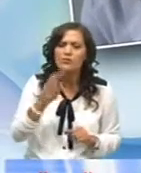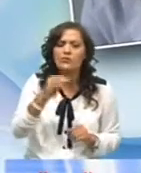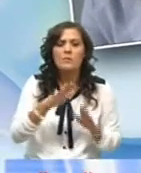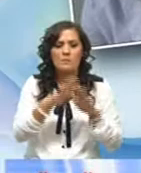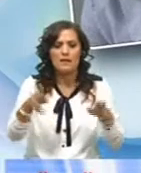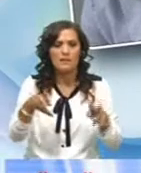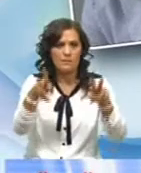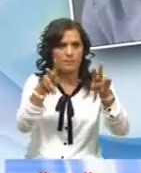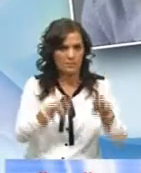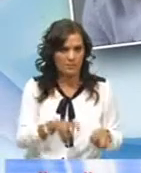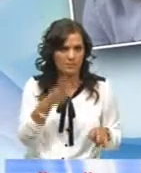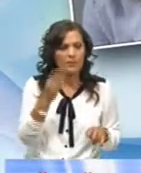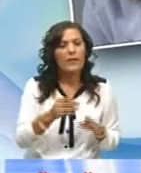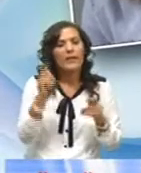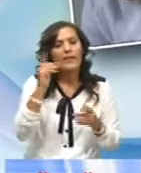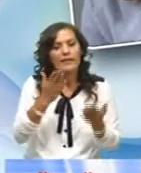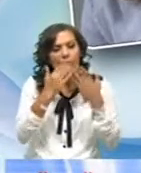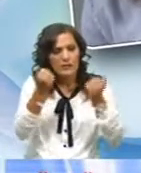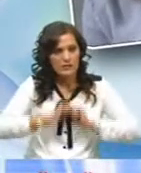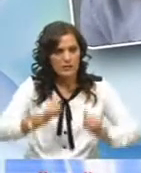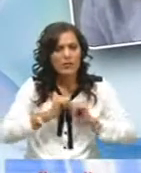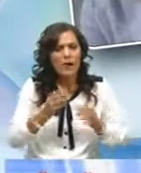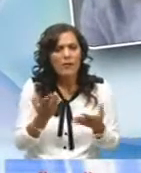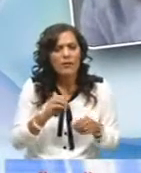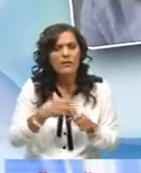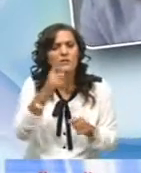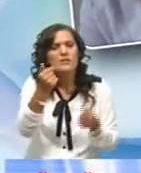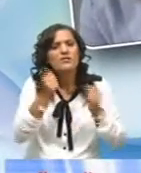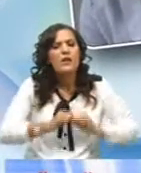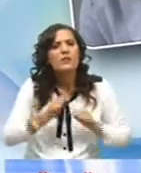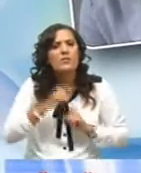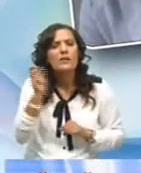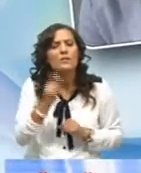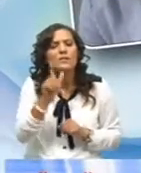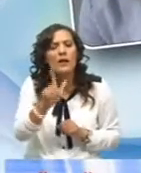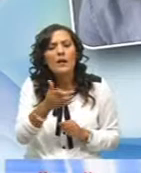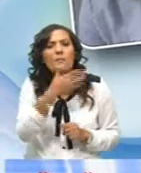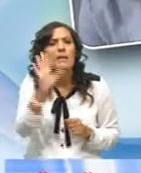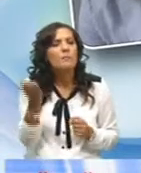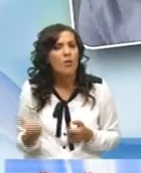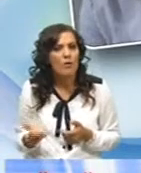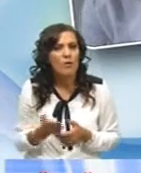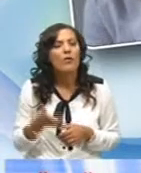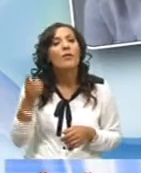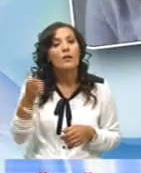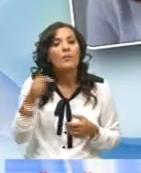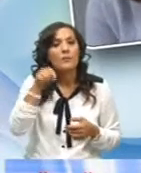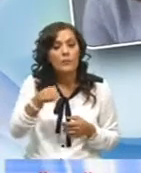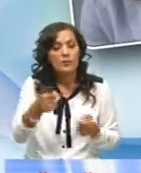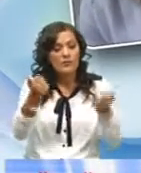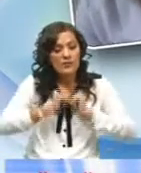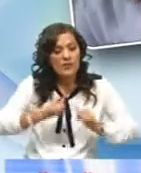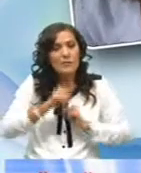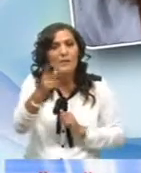çocuk masanın başına gidiyor ders çalışacak ama nasıl bir çalışma sistemi uygulaması gerektiğini bilmiyor Yani bu